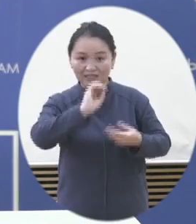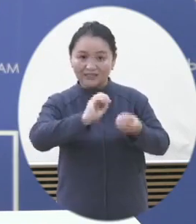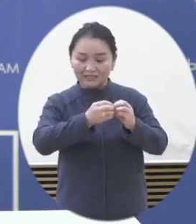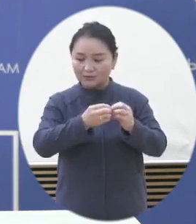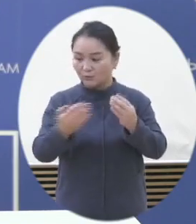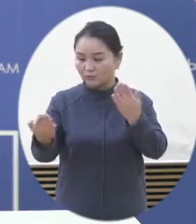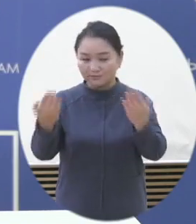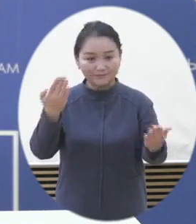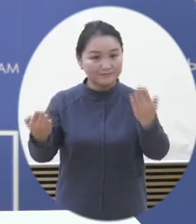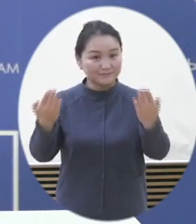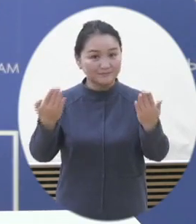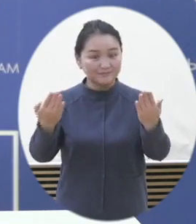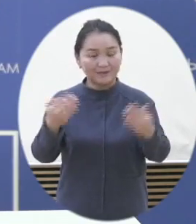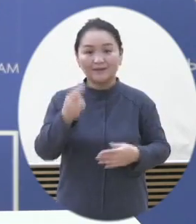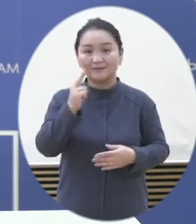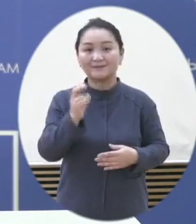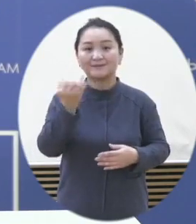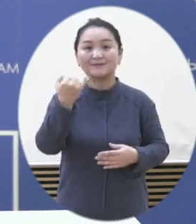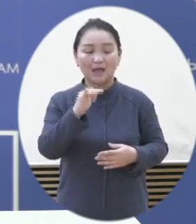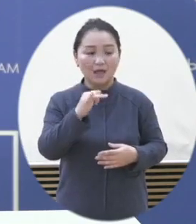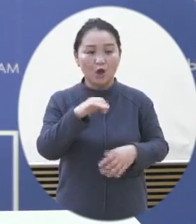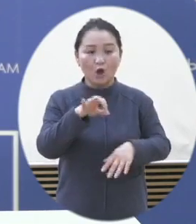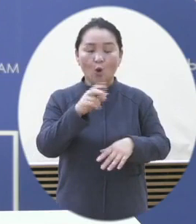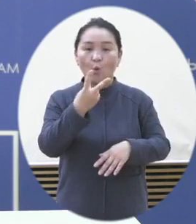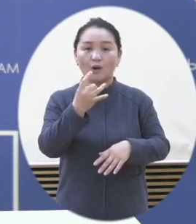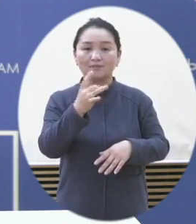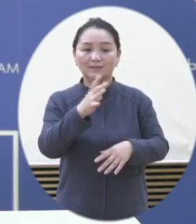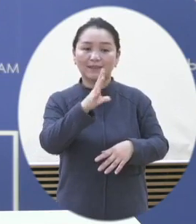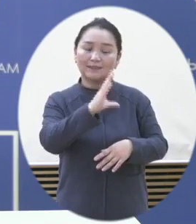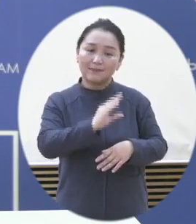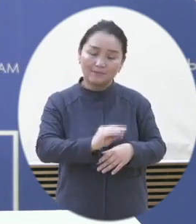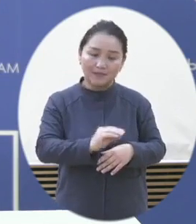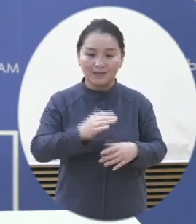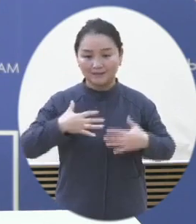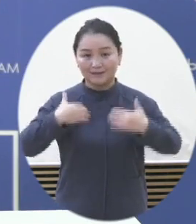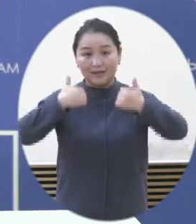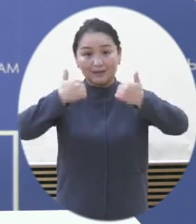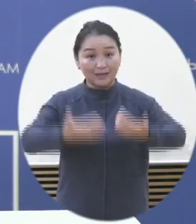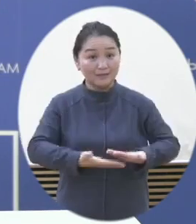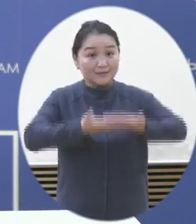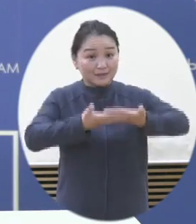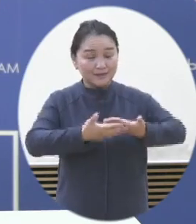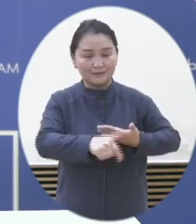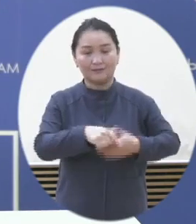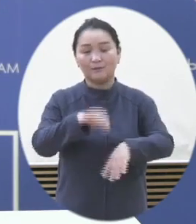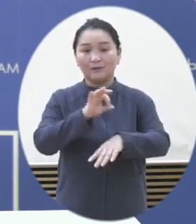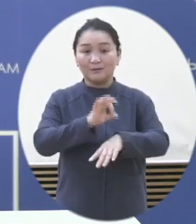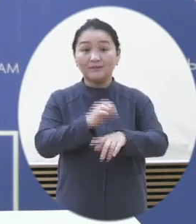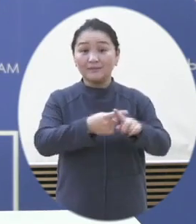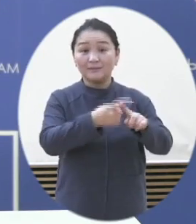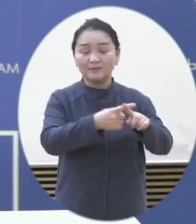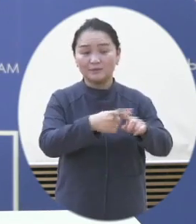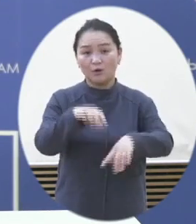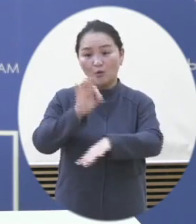харьцуулжээ. За цайр нь өрөвсөл намдаах, цархлаа сэргээх зэрэг үр дүн үзүүлсэн ба за өвчтнүүдийн эмнэлэг төвтөн